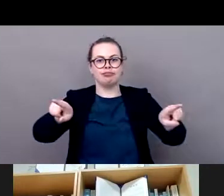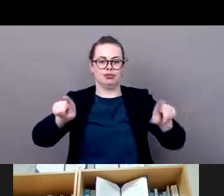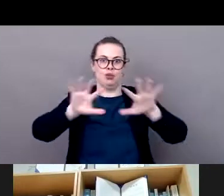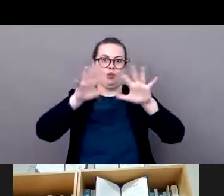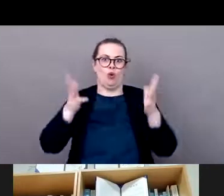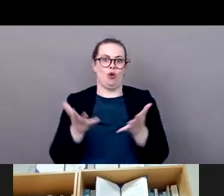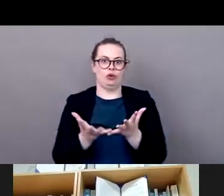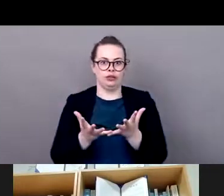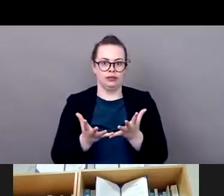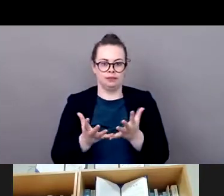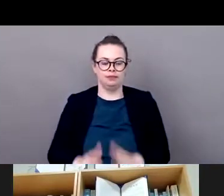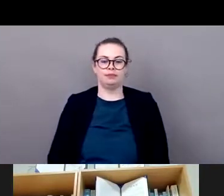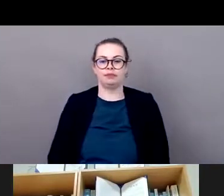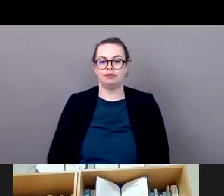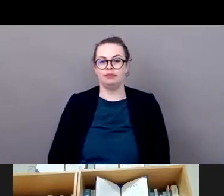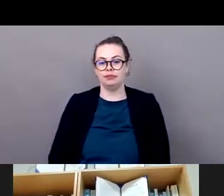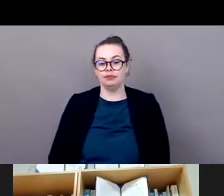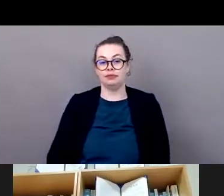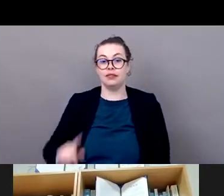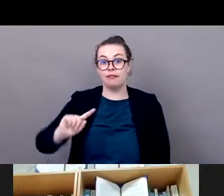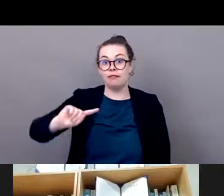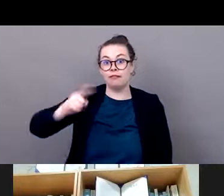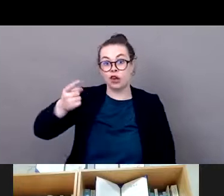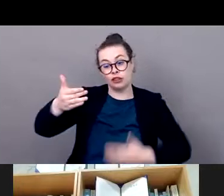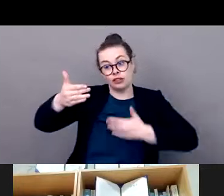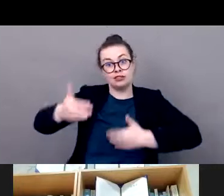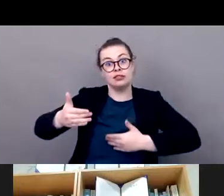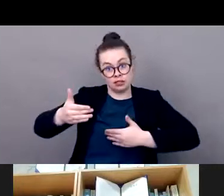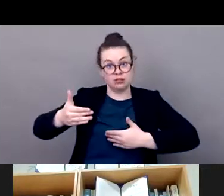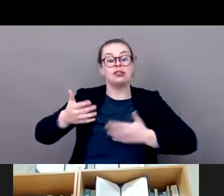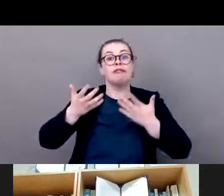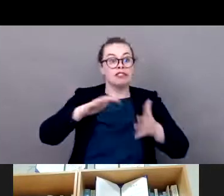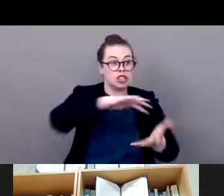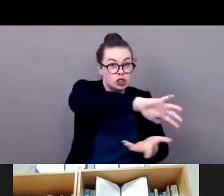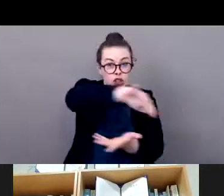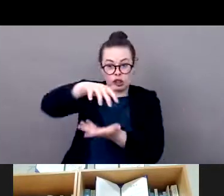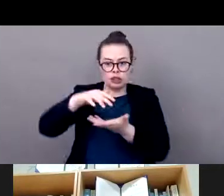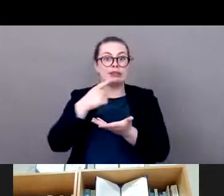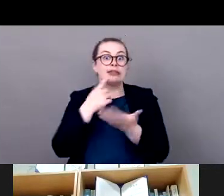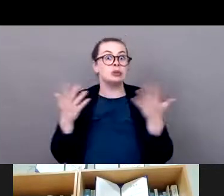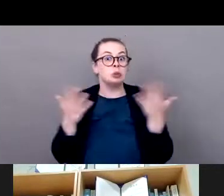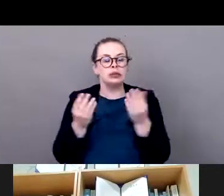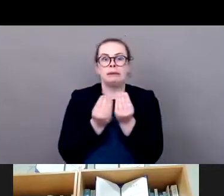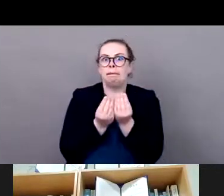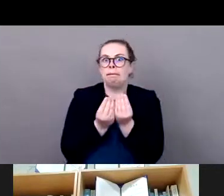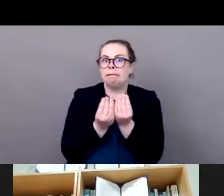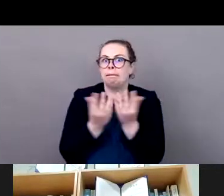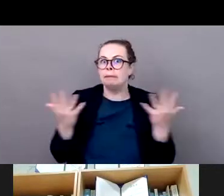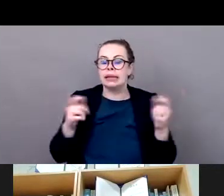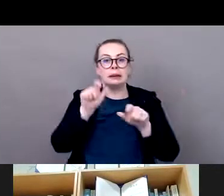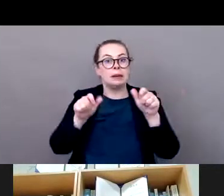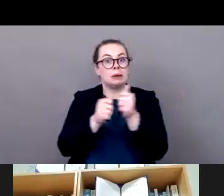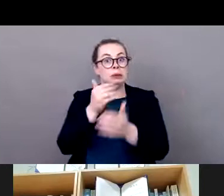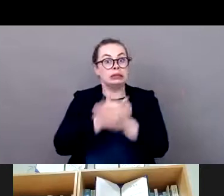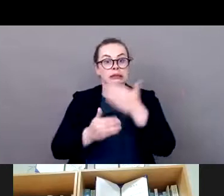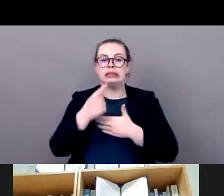auprès des organisations partout dans le monde. Résultat de la première question, eh bien, le sondage a dit que la plupart des personnes en